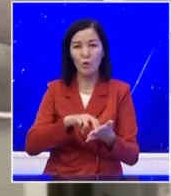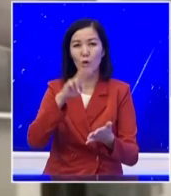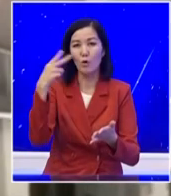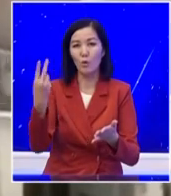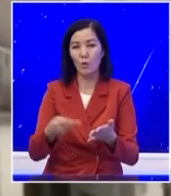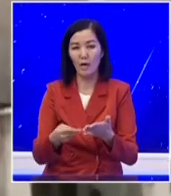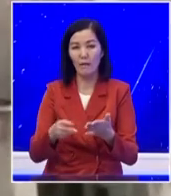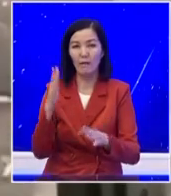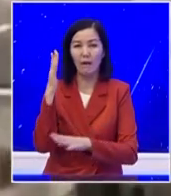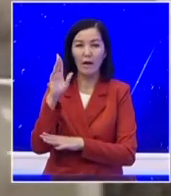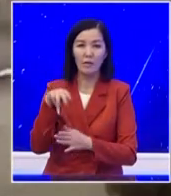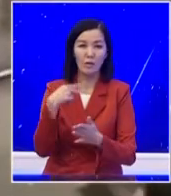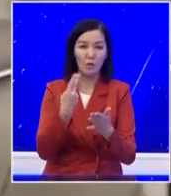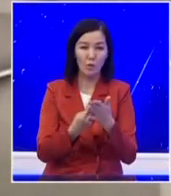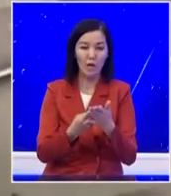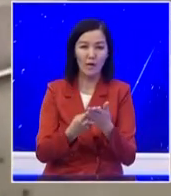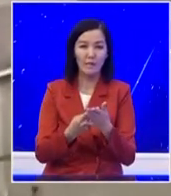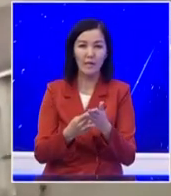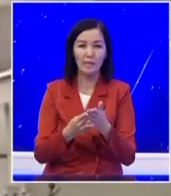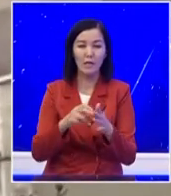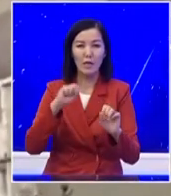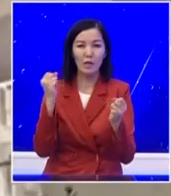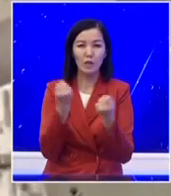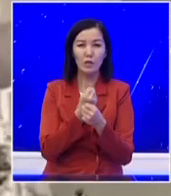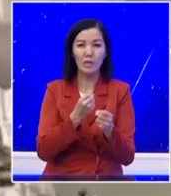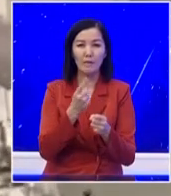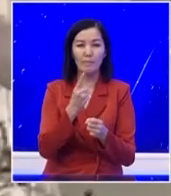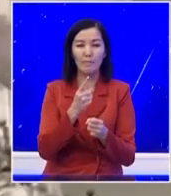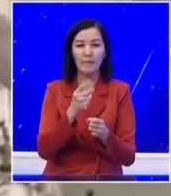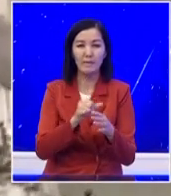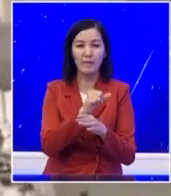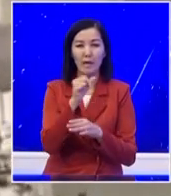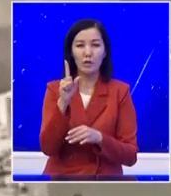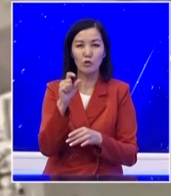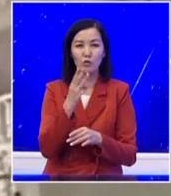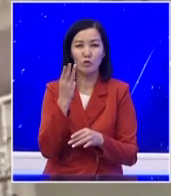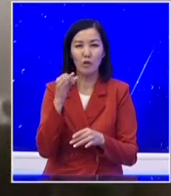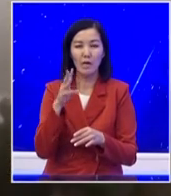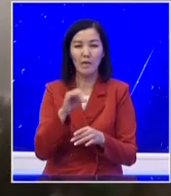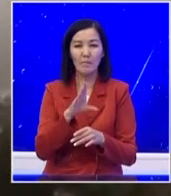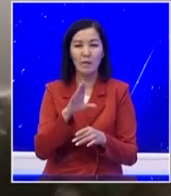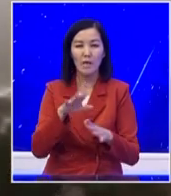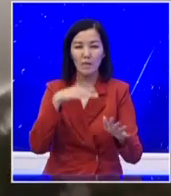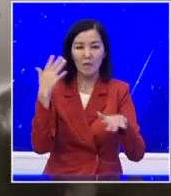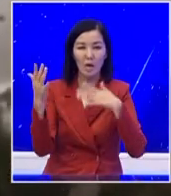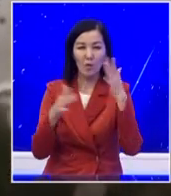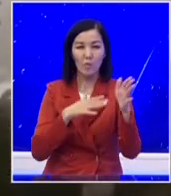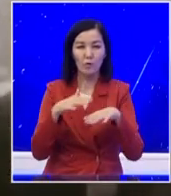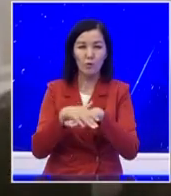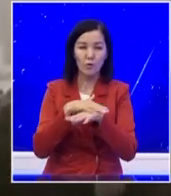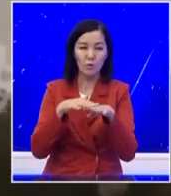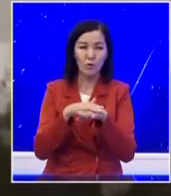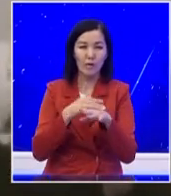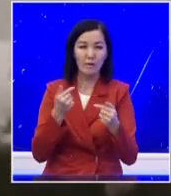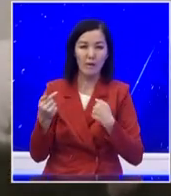құлаған. Синоптиктердің айтуынша жел екпіні сағатына 100 шақырымға дейін жетті. Дауыл Сан-Паулу қаласының тұрғындарын да